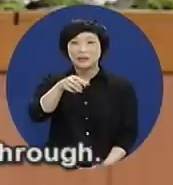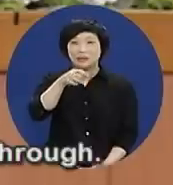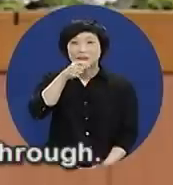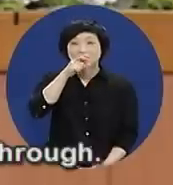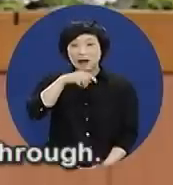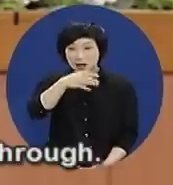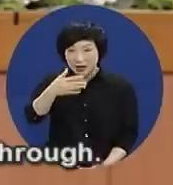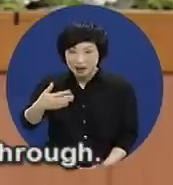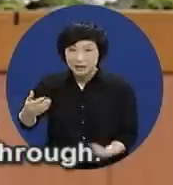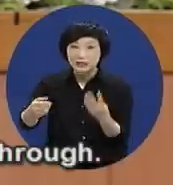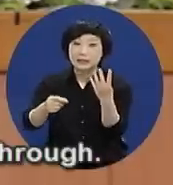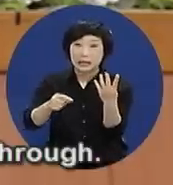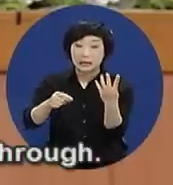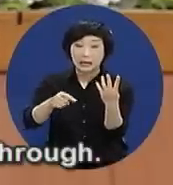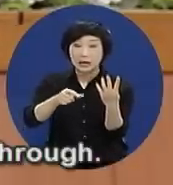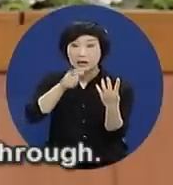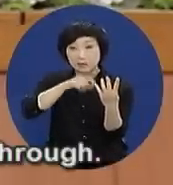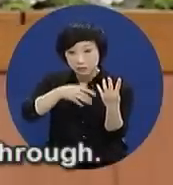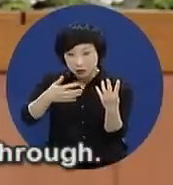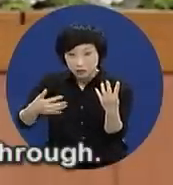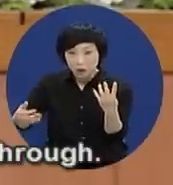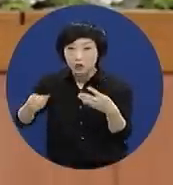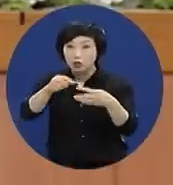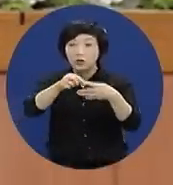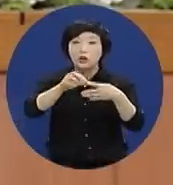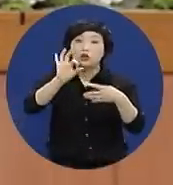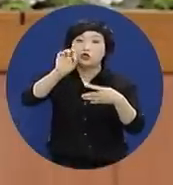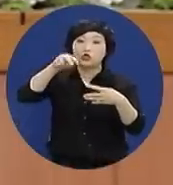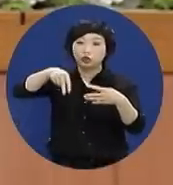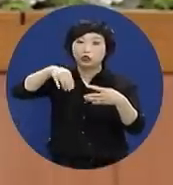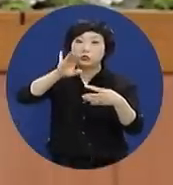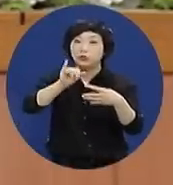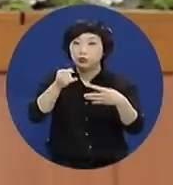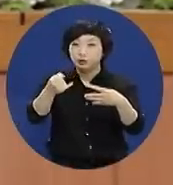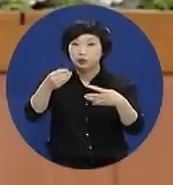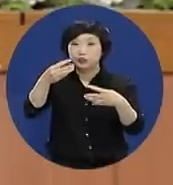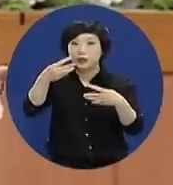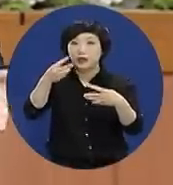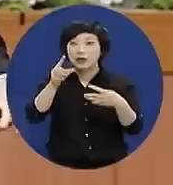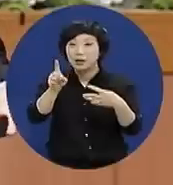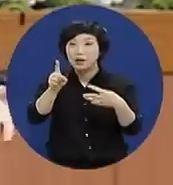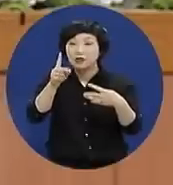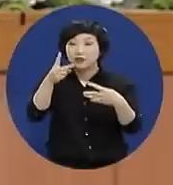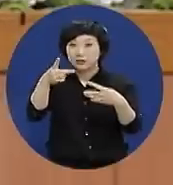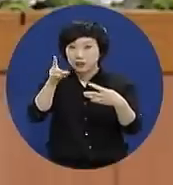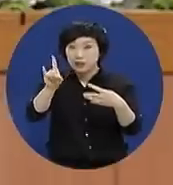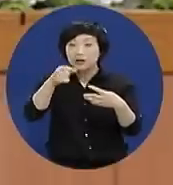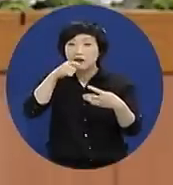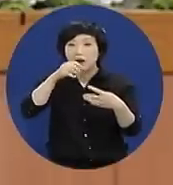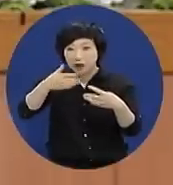流れていますユプラテ川が流れてい